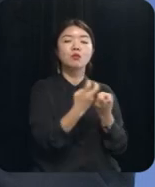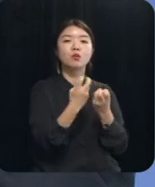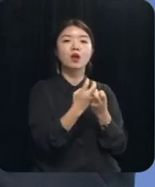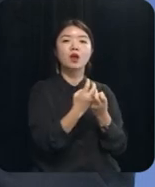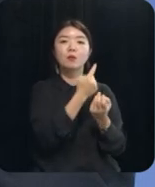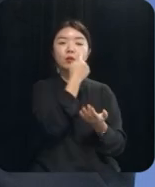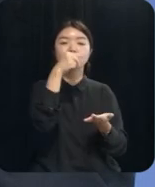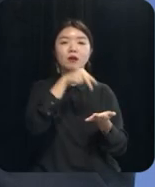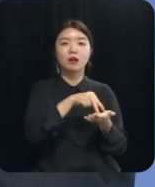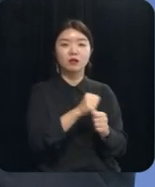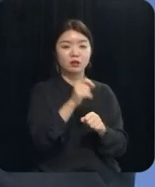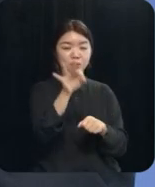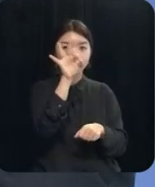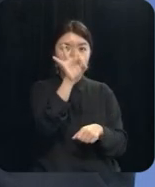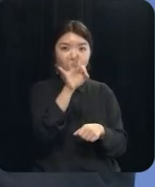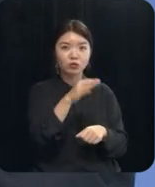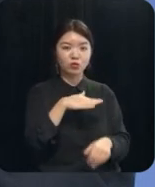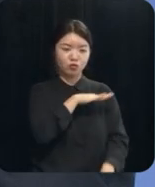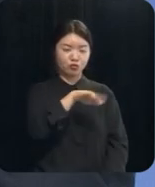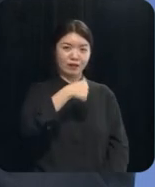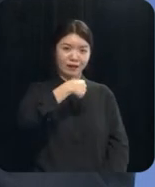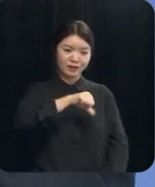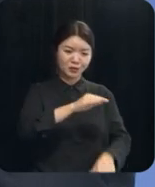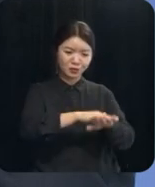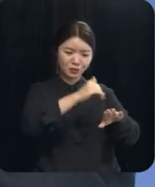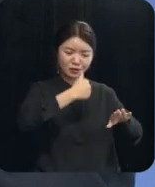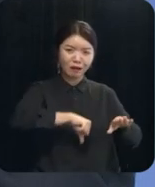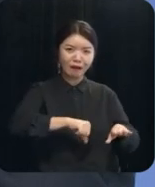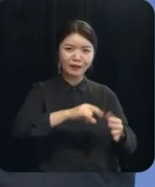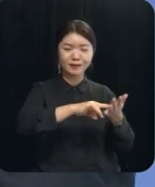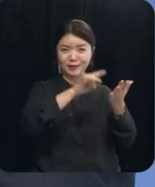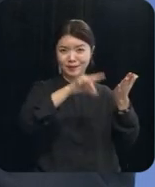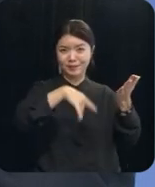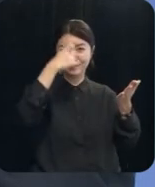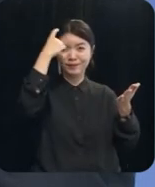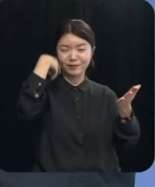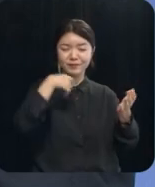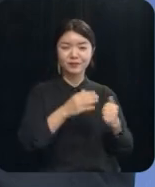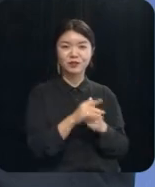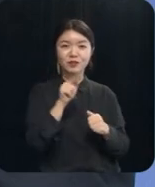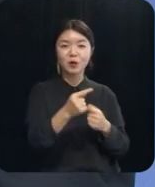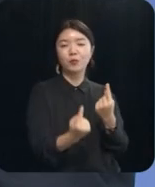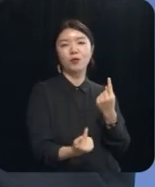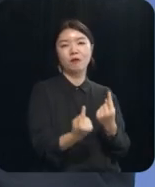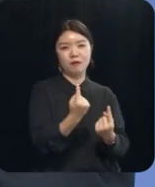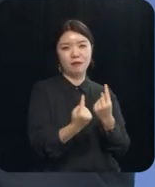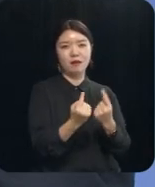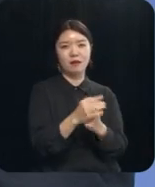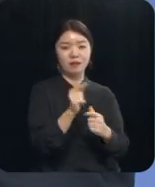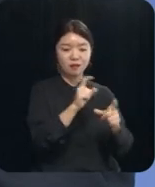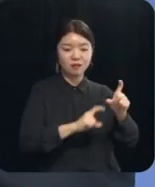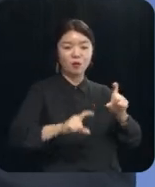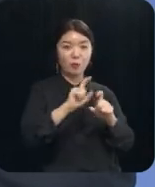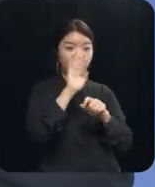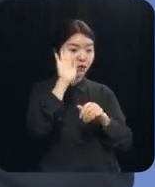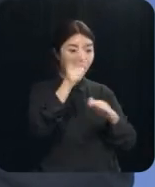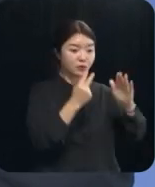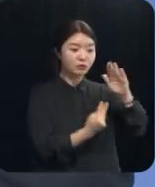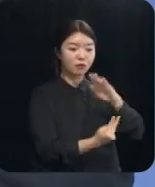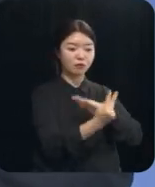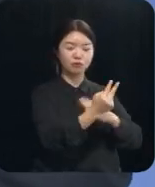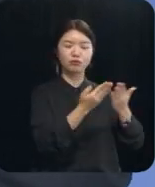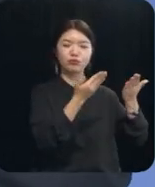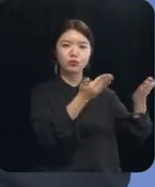결국은 그 비용은 우리의 아들과 우리 손자가 물을 수밖에 없는 병입니다. 그런 것보다는 훨씬 더 미래 비전을